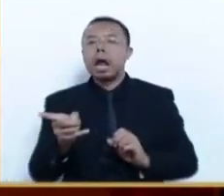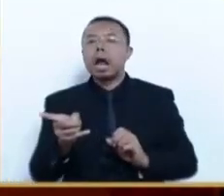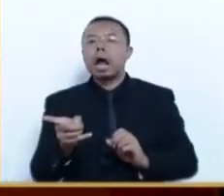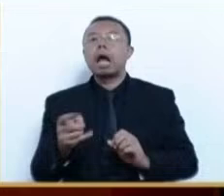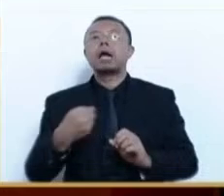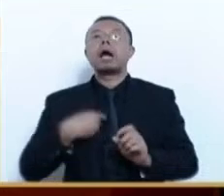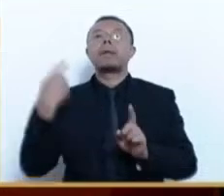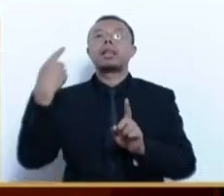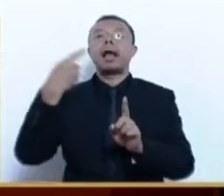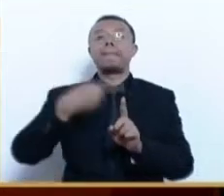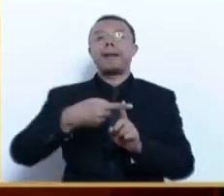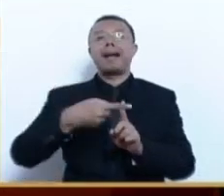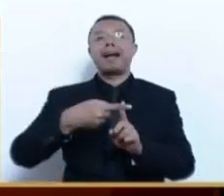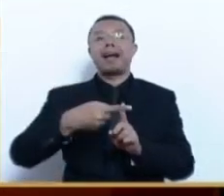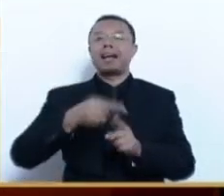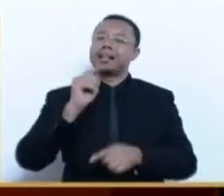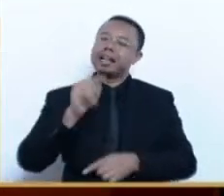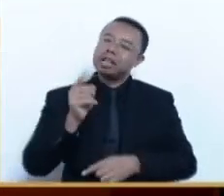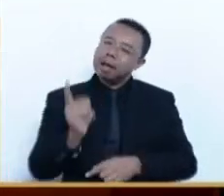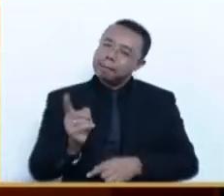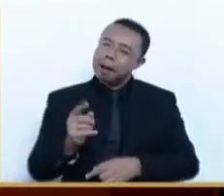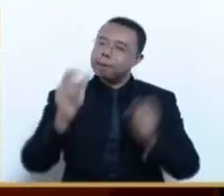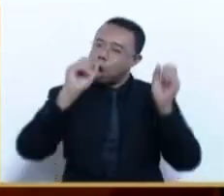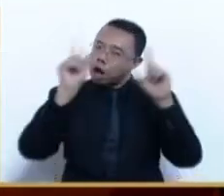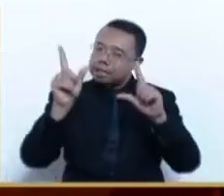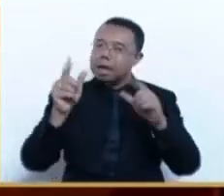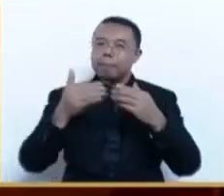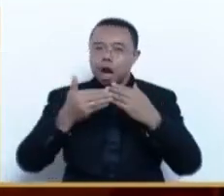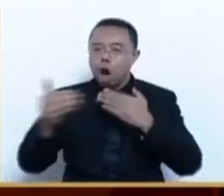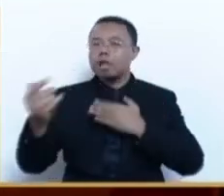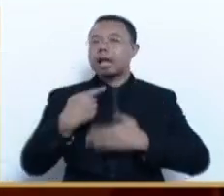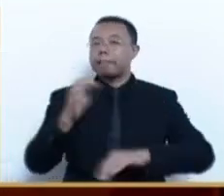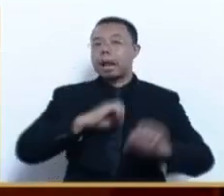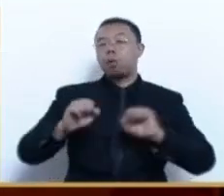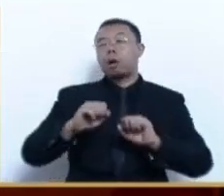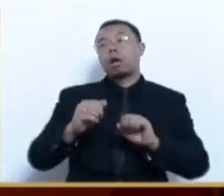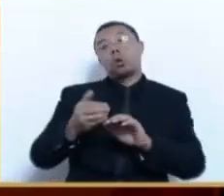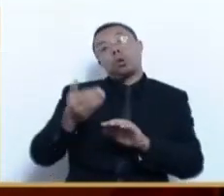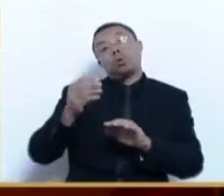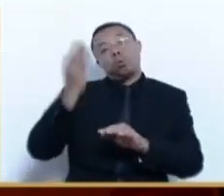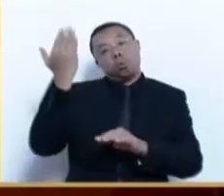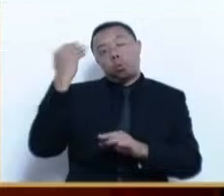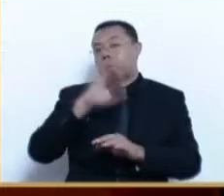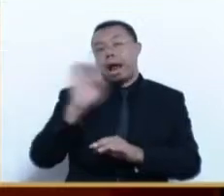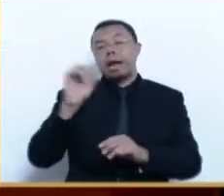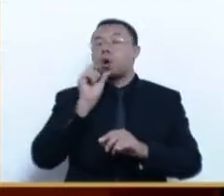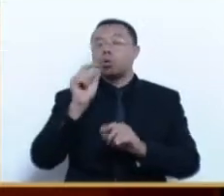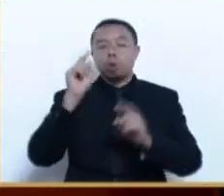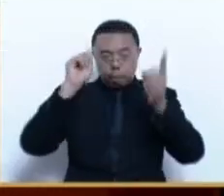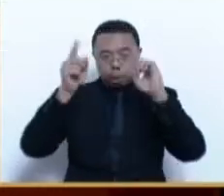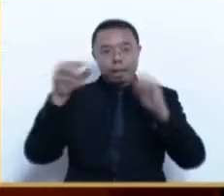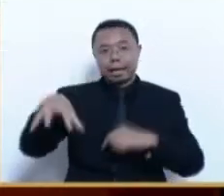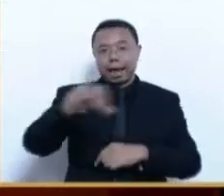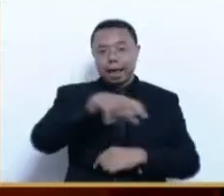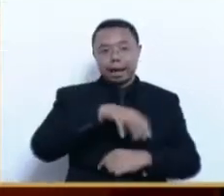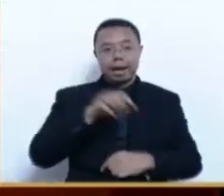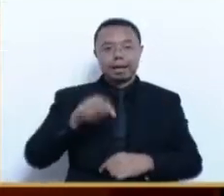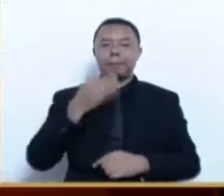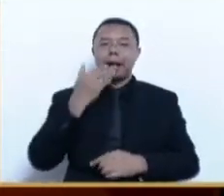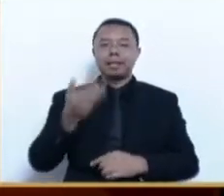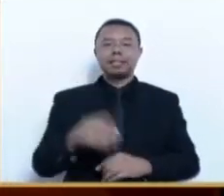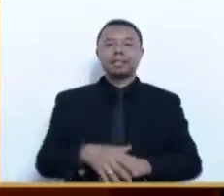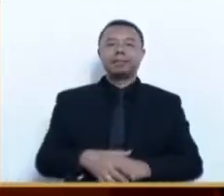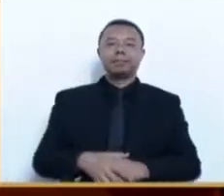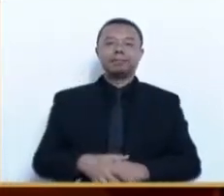izin kami hadirkan itulah konsep keberlanjutan yang kadang-kadang tidak ada ya dalam politik di daerah daerah kita terima